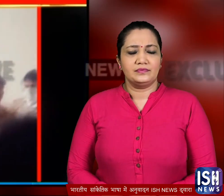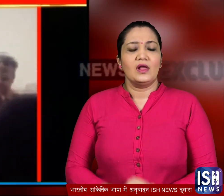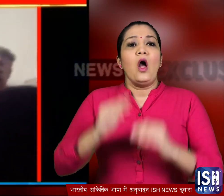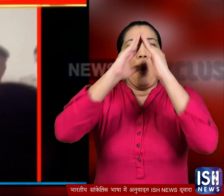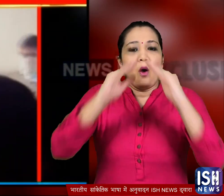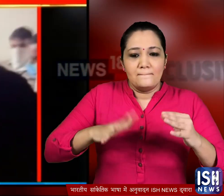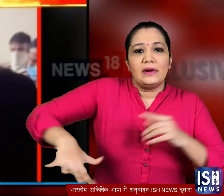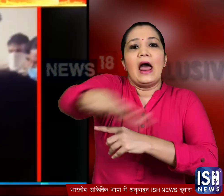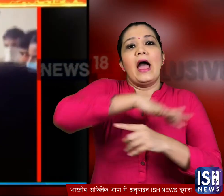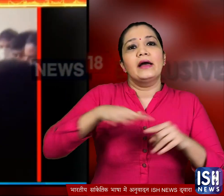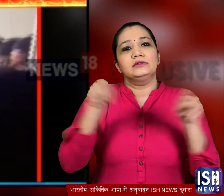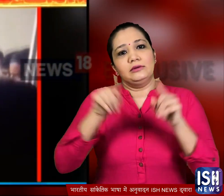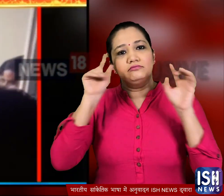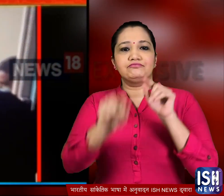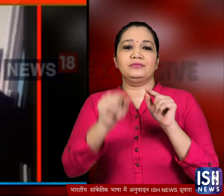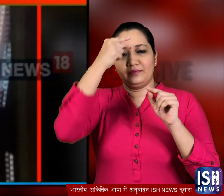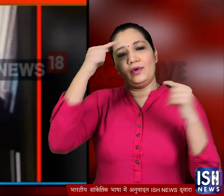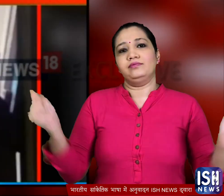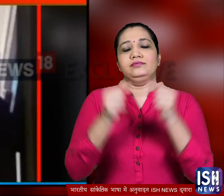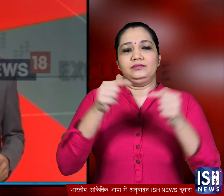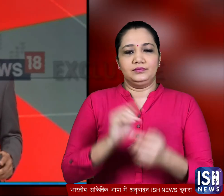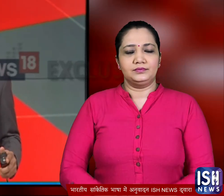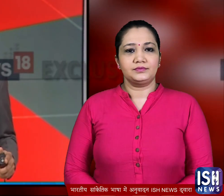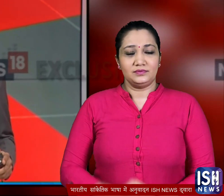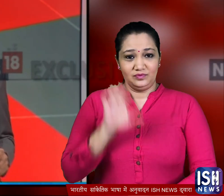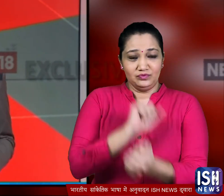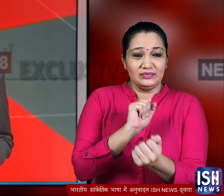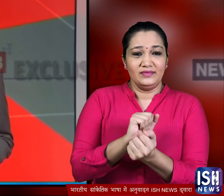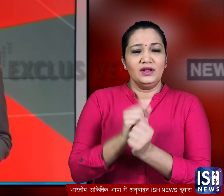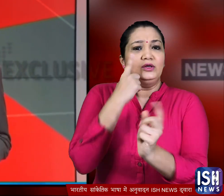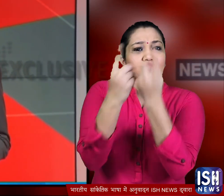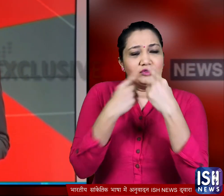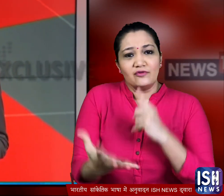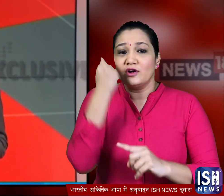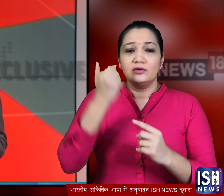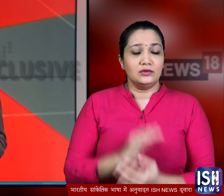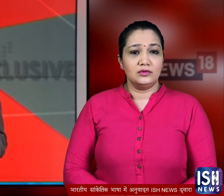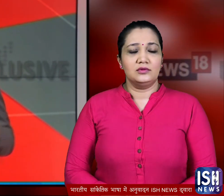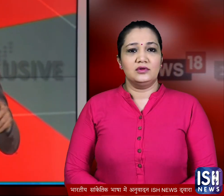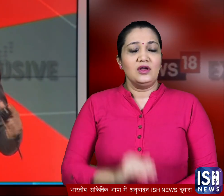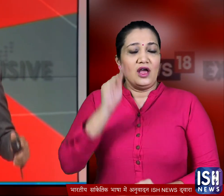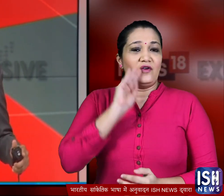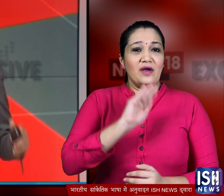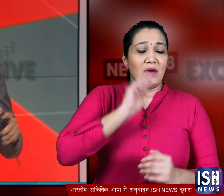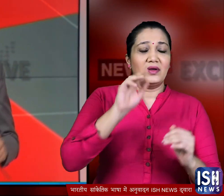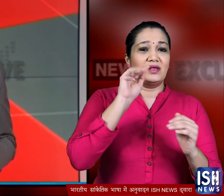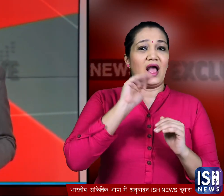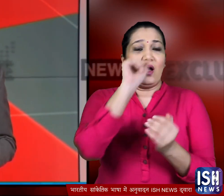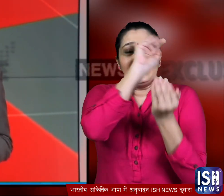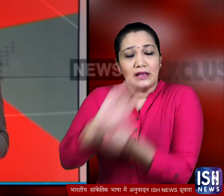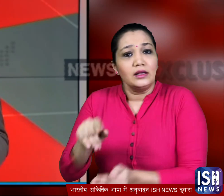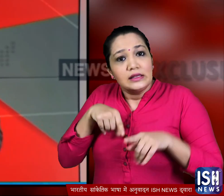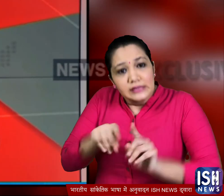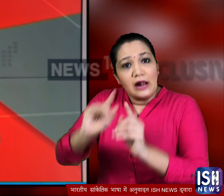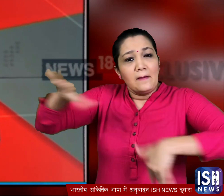मामला प्रॉपर्टी के झगड़े का बताया जा रहा है और पुलिस की जांच में सामने आया है कि मशहूर शायर के बेटे ने ही